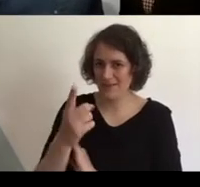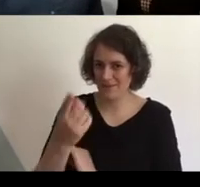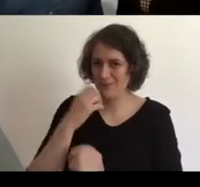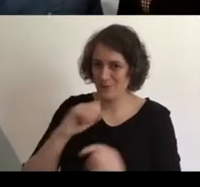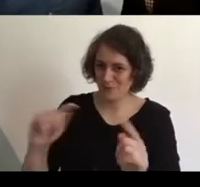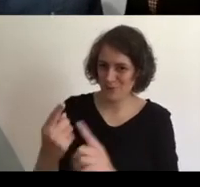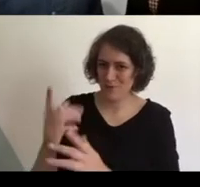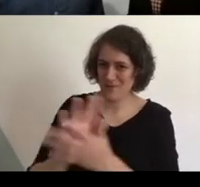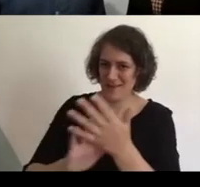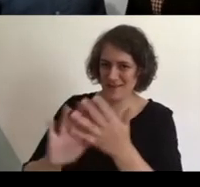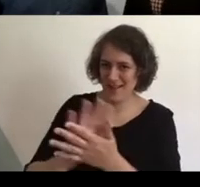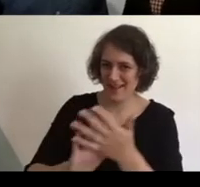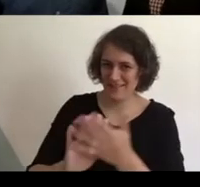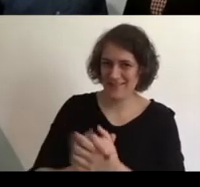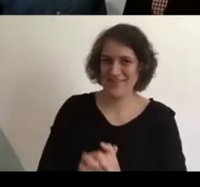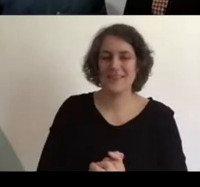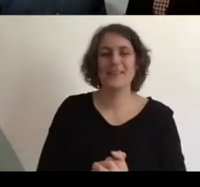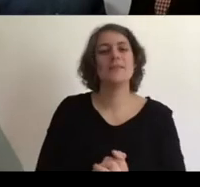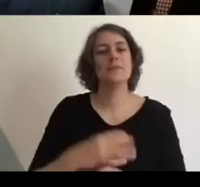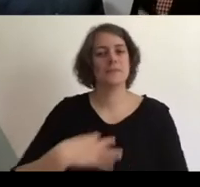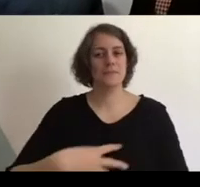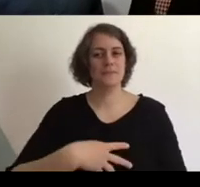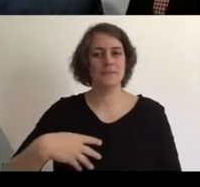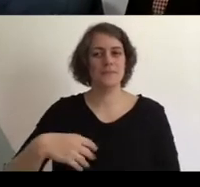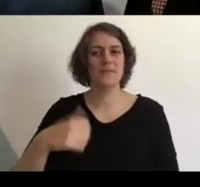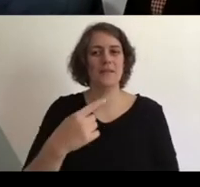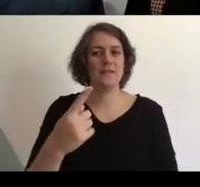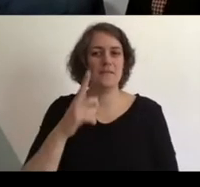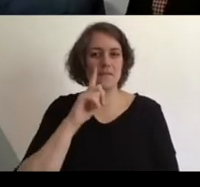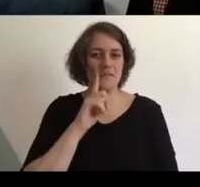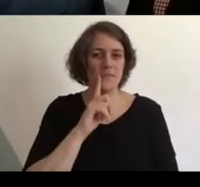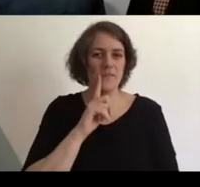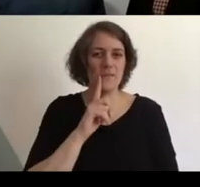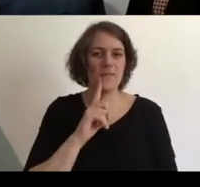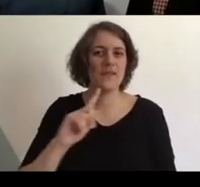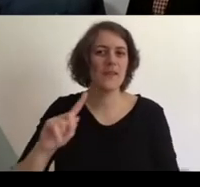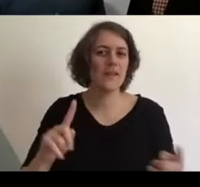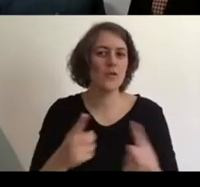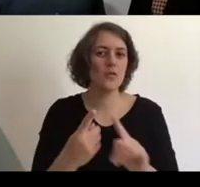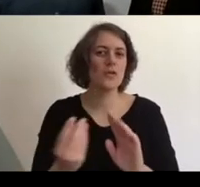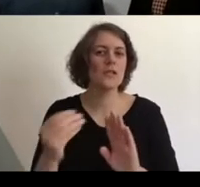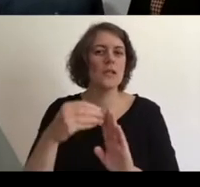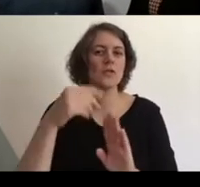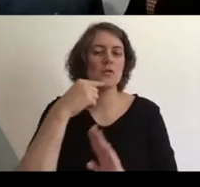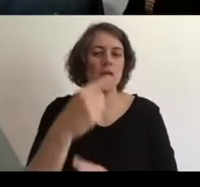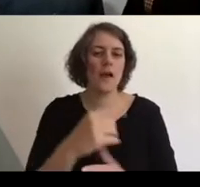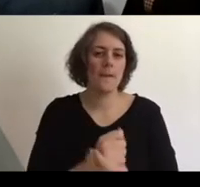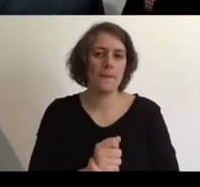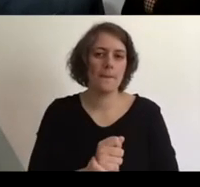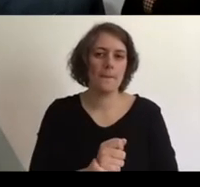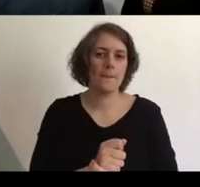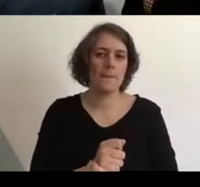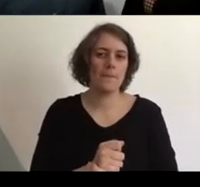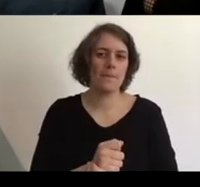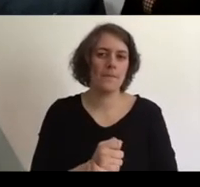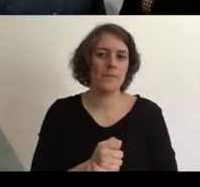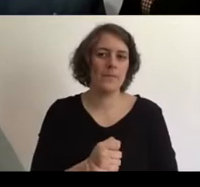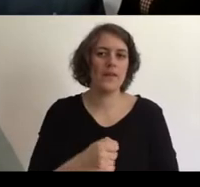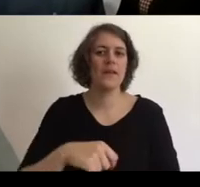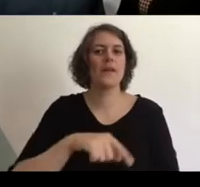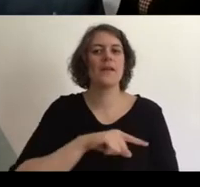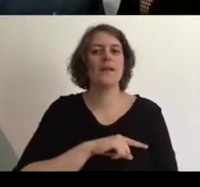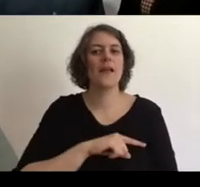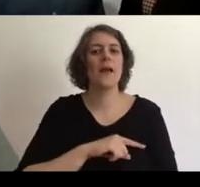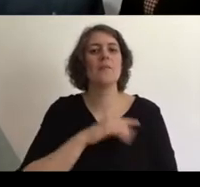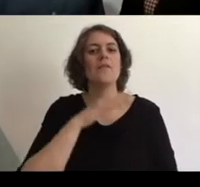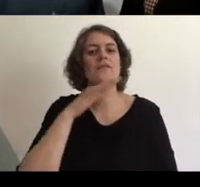dazu erzählen? Genau. Erstmal würde ich nur ganz kurz nochmal mit einwerfen. Ich habe ja viele, viele Jahre in Berlin gewohnt